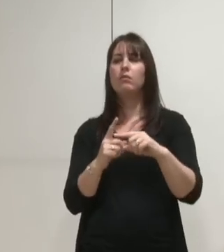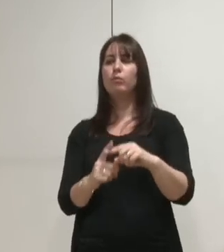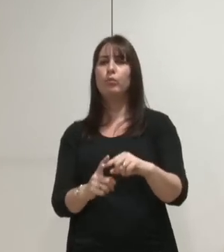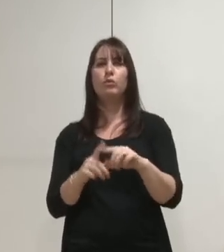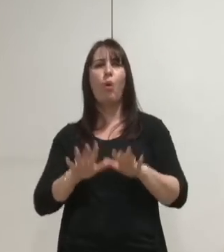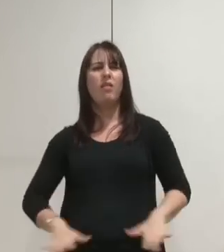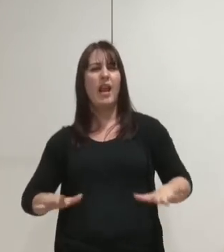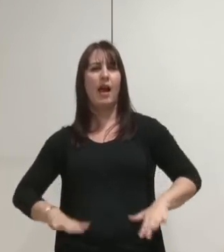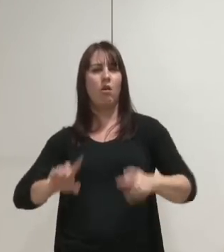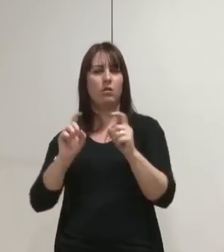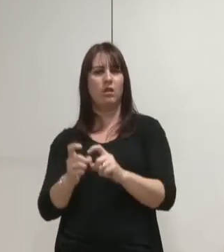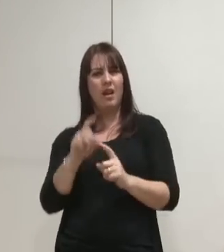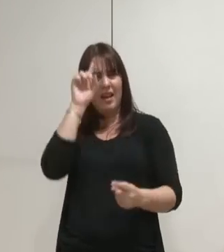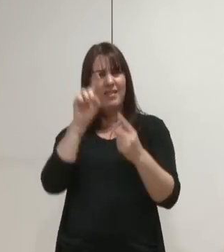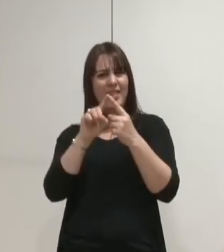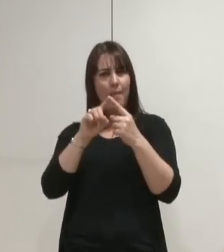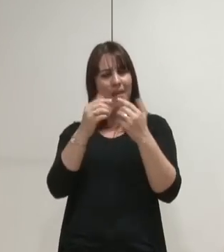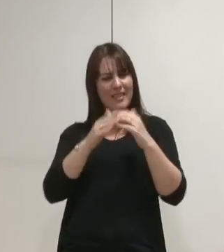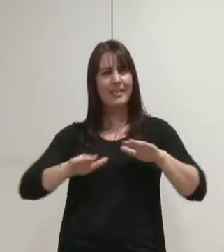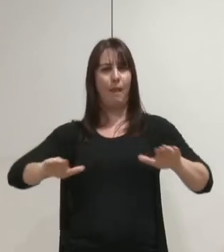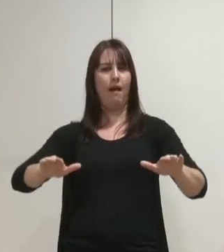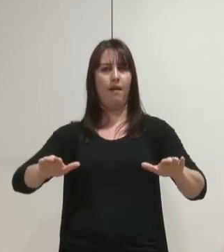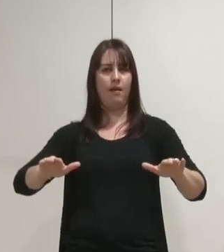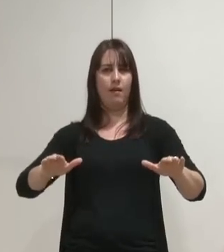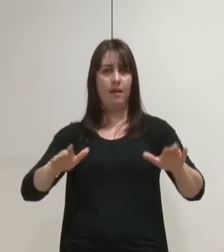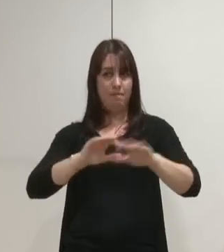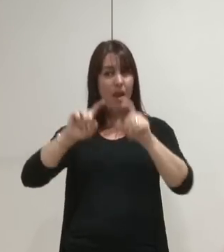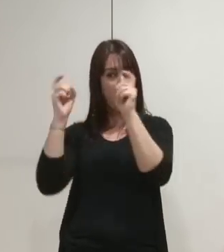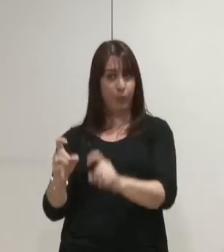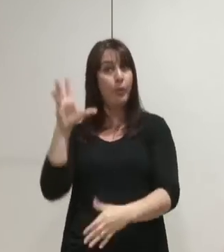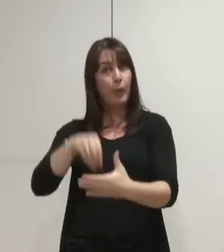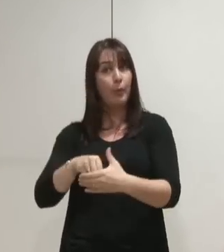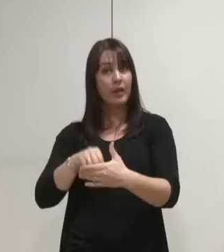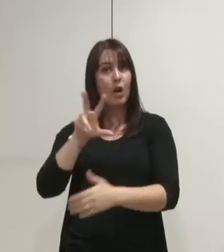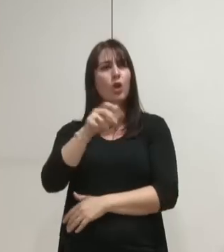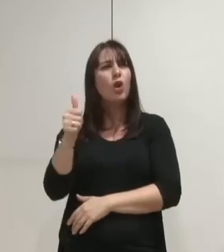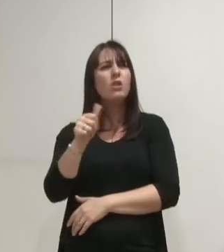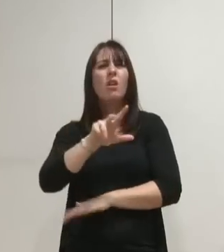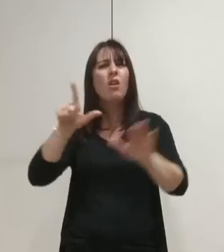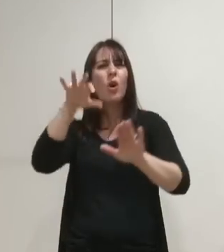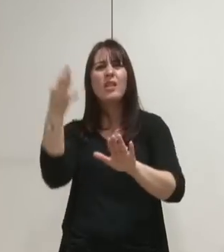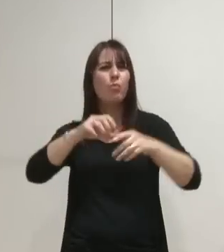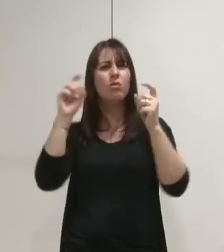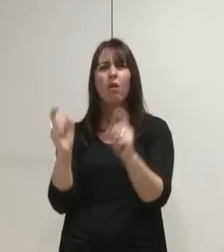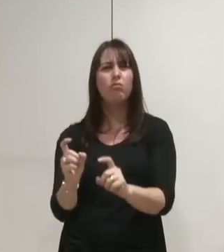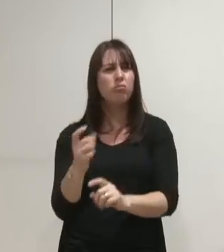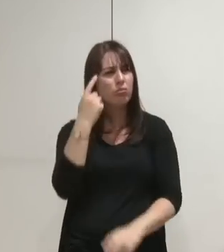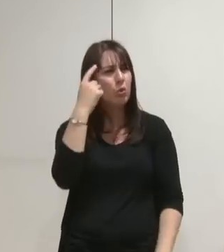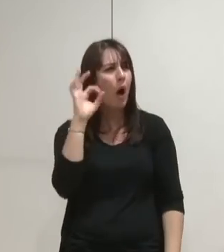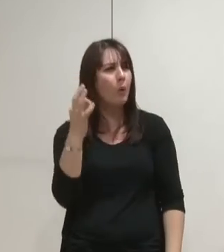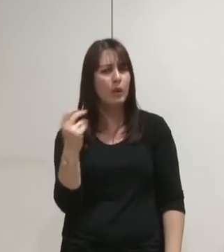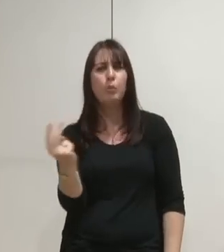délinquence c'est un sujet à part c'est pas le même mais il y a également des B des baisses massives on est effectivement à 36 ou 37 % de baisses euh dans ces